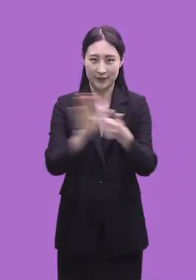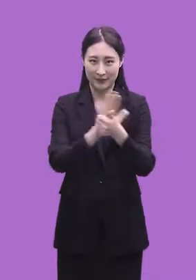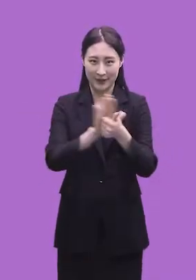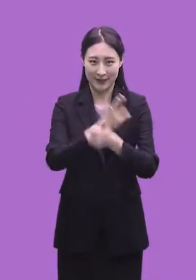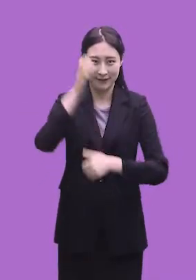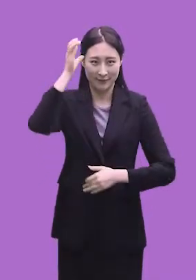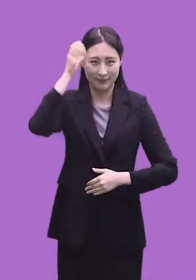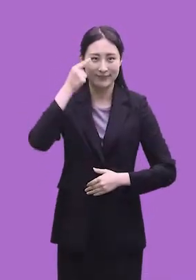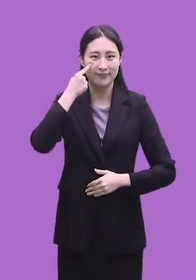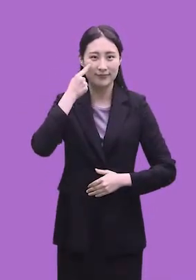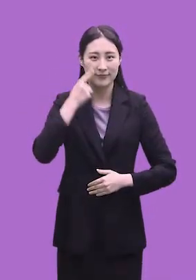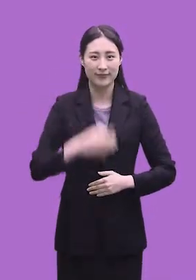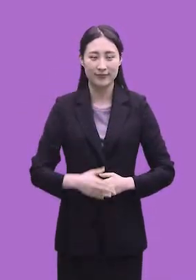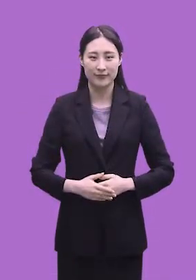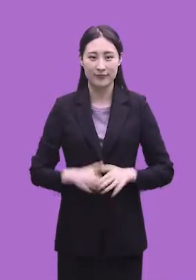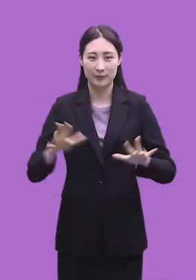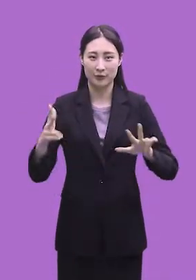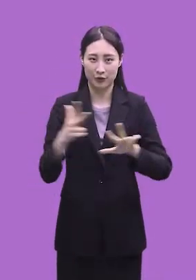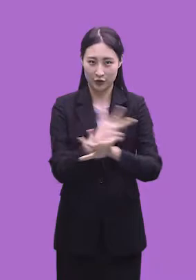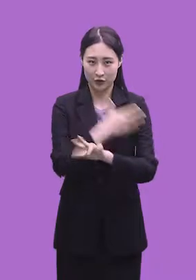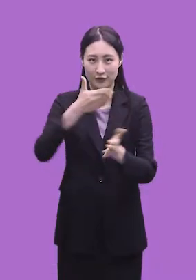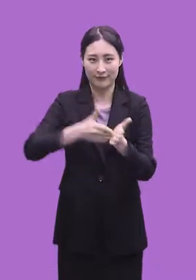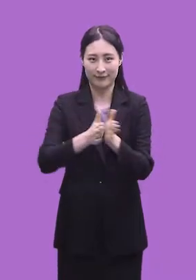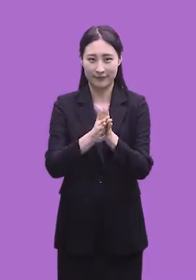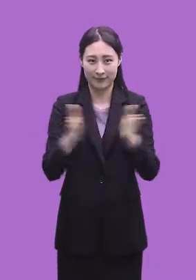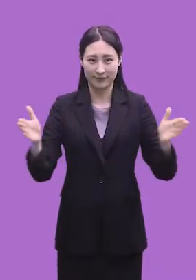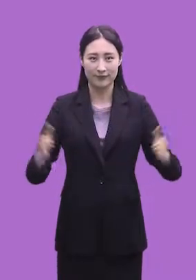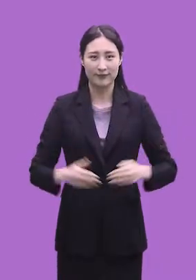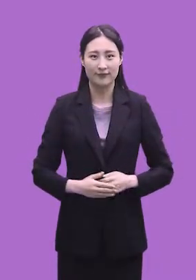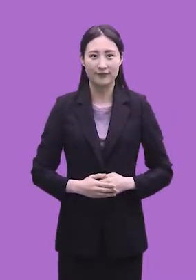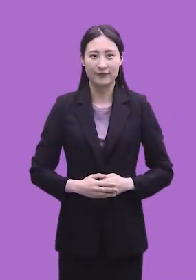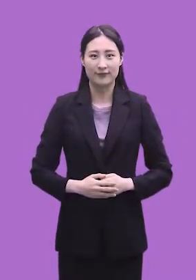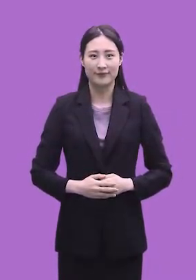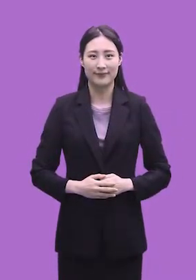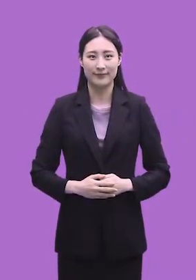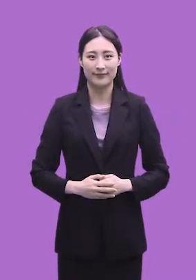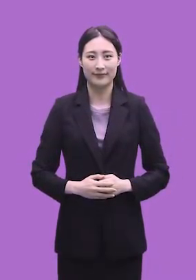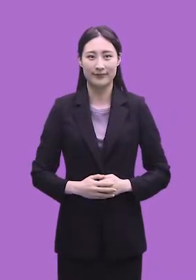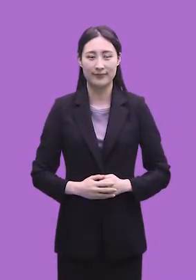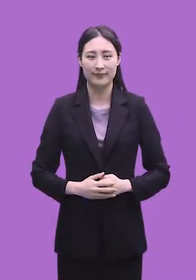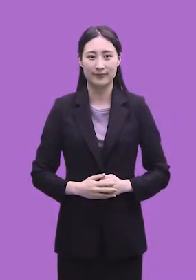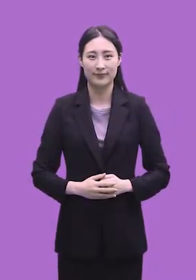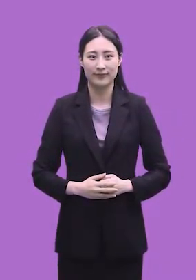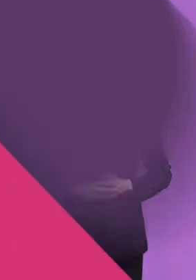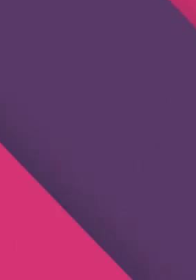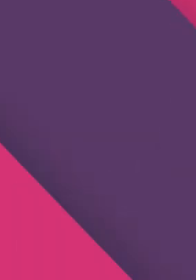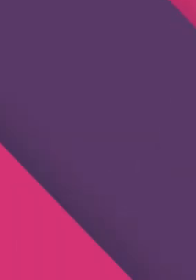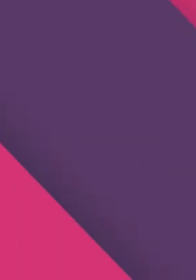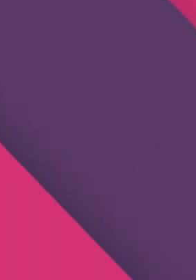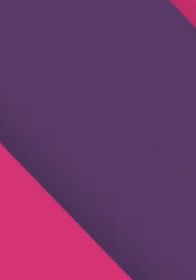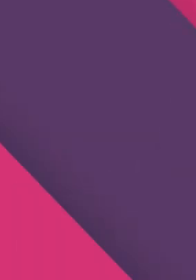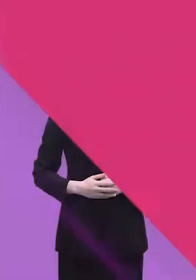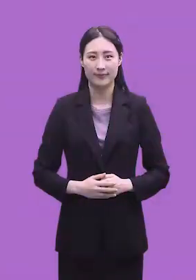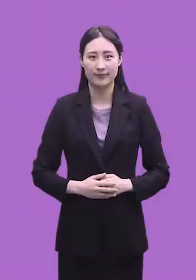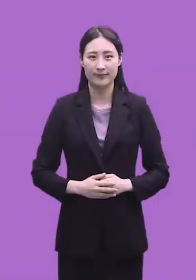강남구의 다각적인 정책 기대해 보겠습니다. 그럼 이번 주 키워드 강남 시작합니다.